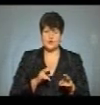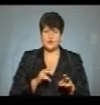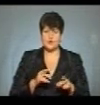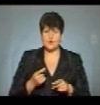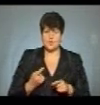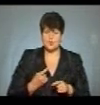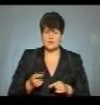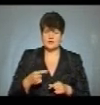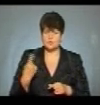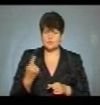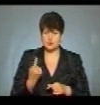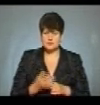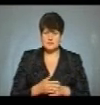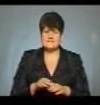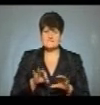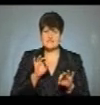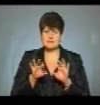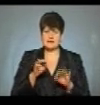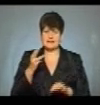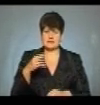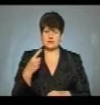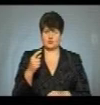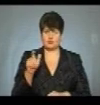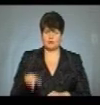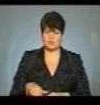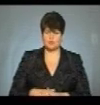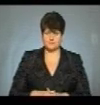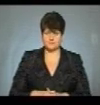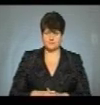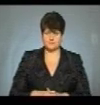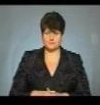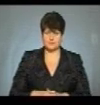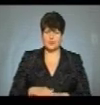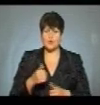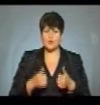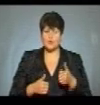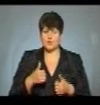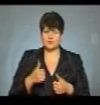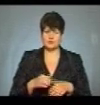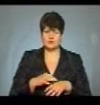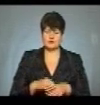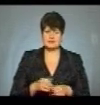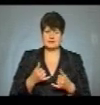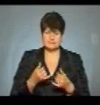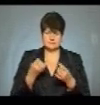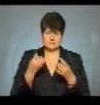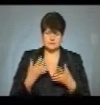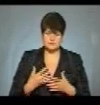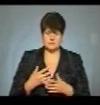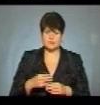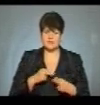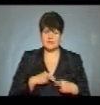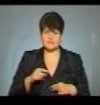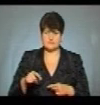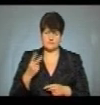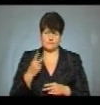області Едуард Кольцов. Відібрали 31 людину. Конкурс складається для рядових працівників з двох етапів.